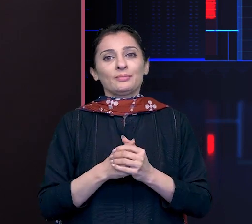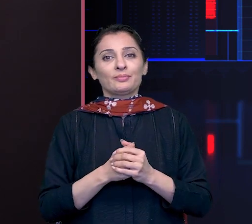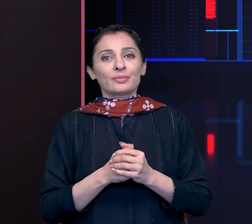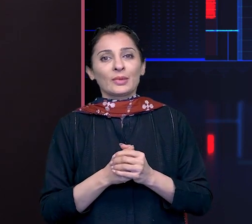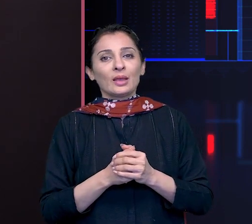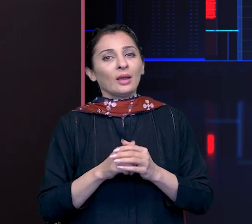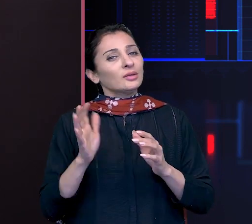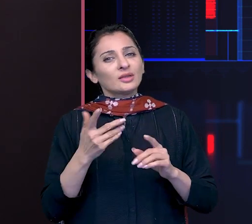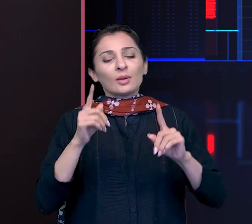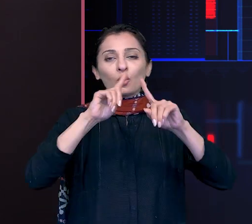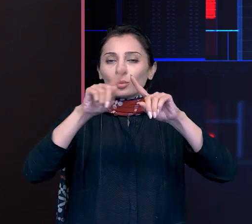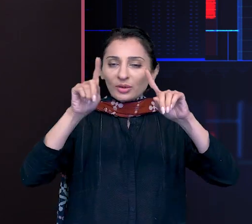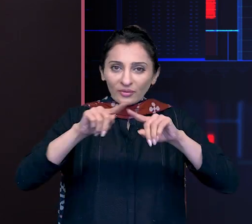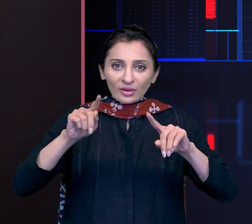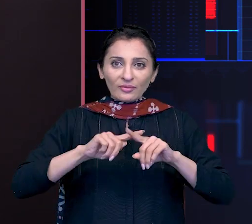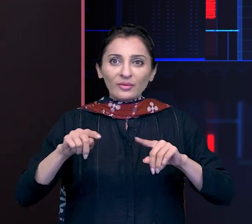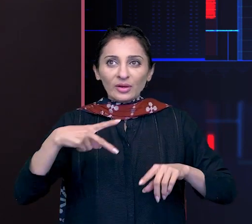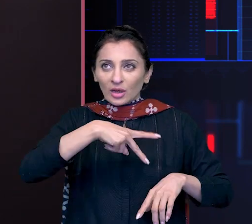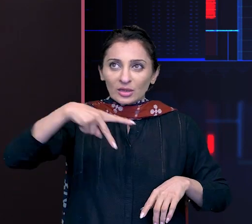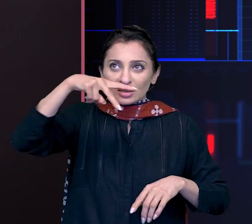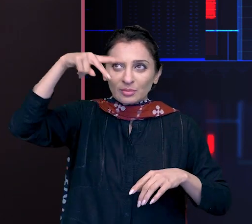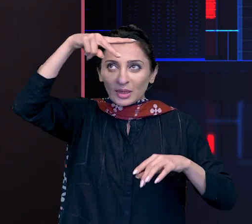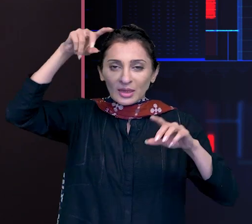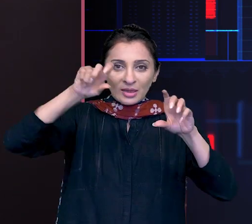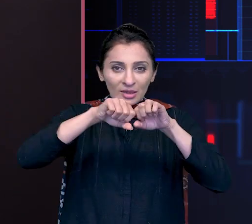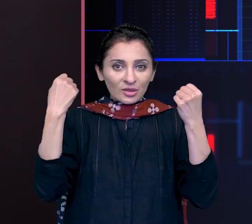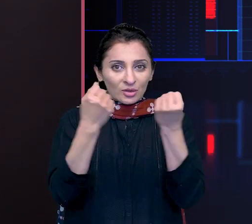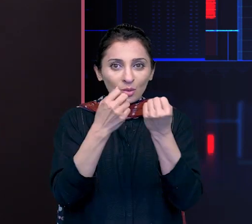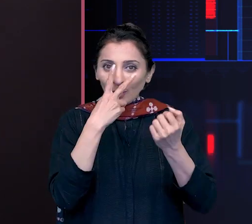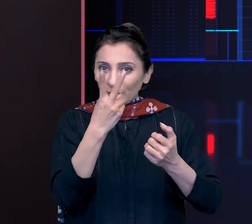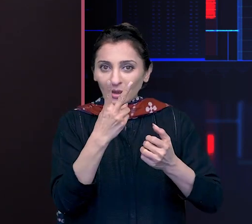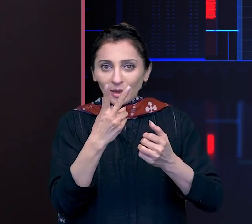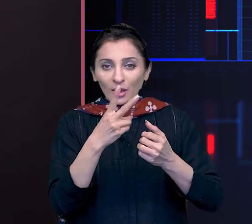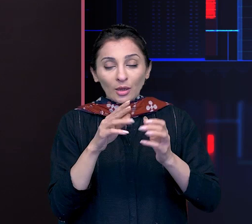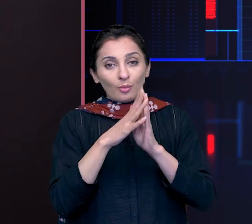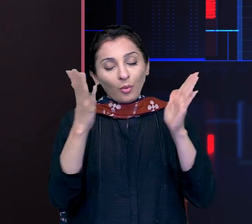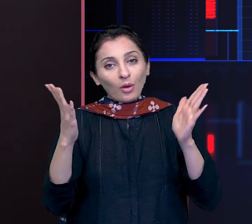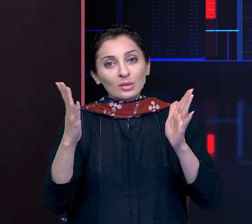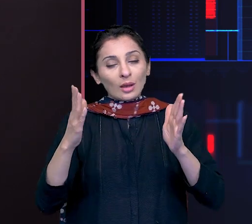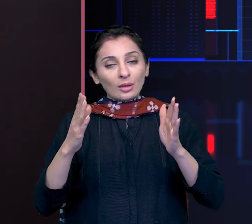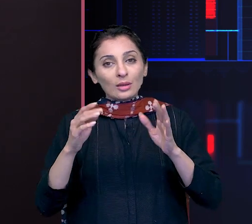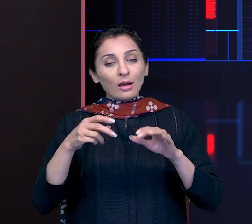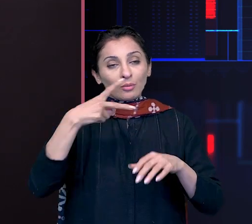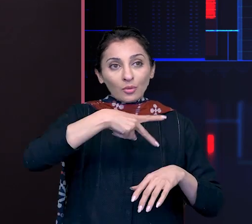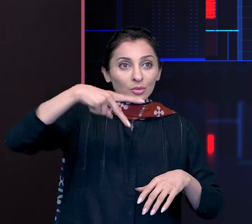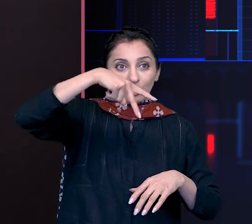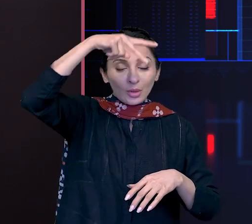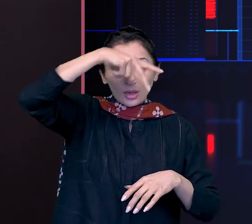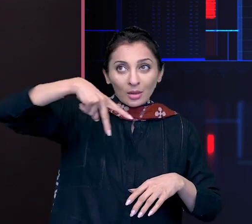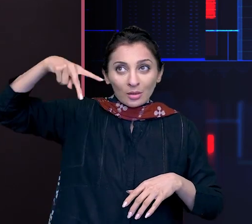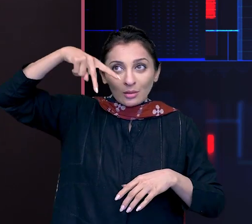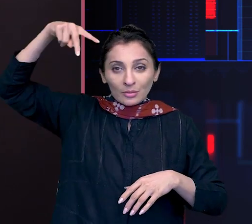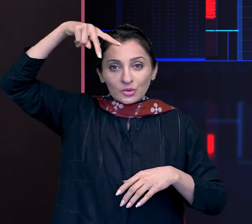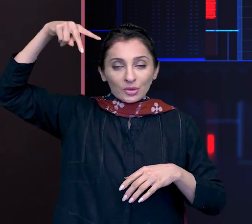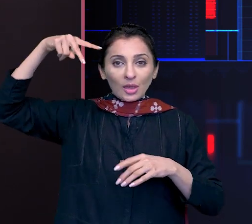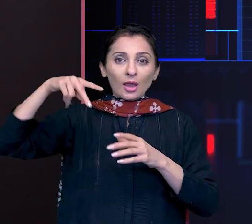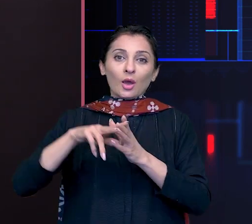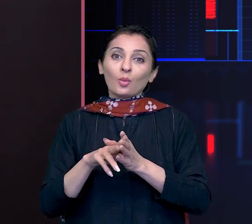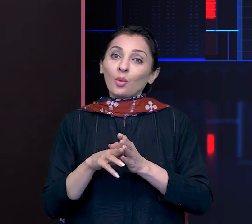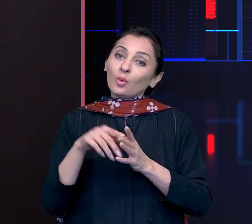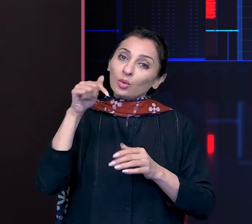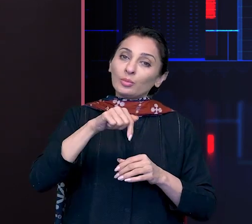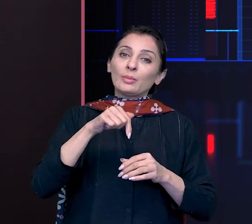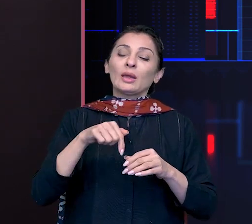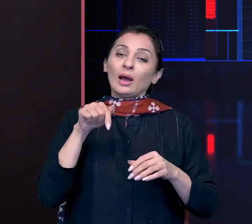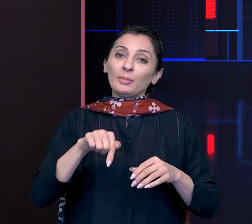کو کوشش کرنی چاہیے. اگر آپ ڈفرینٹ اسپیس ایجنسیز کو دیکھیں تو بہت سے ایسے اسپیس مشنز ہیں جن سے ہم ابھی تک سیکھ رہے ہیں،